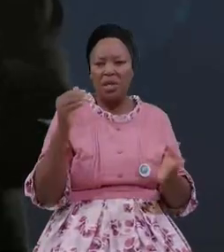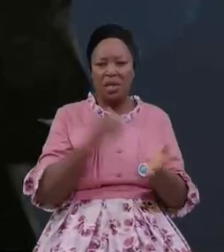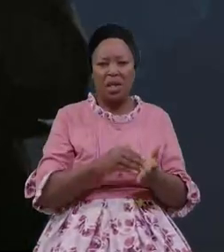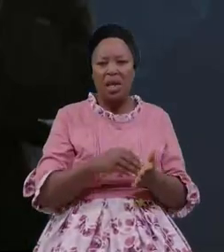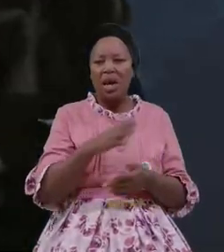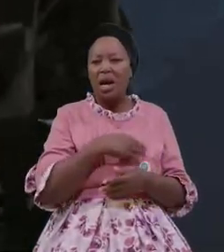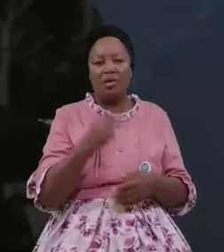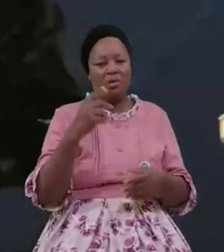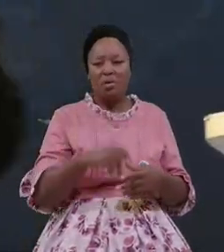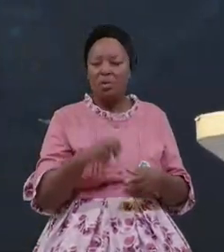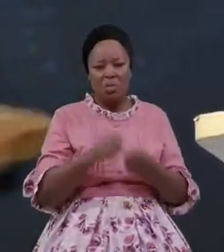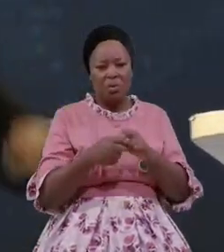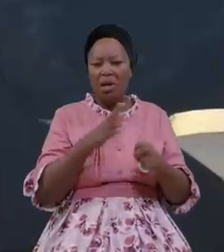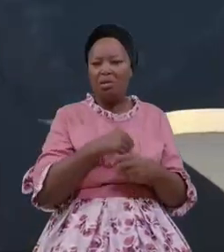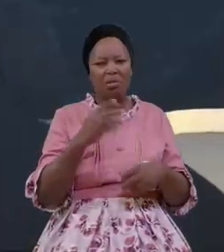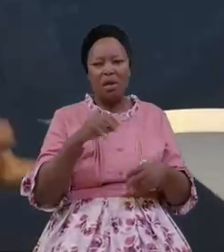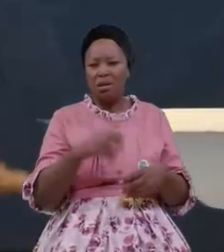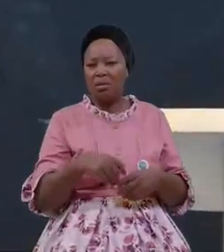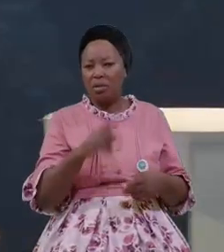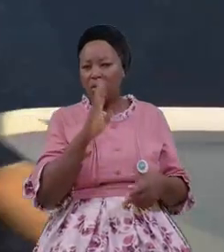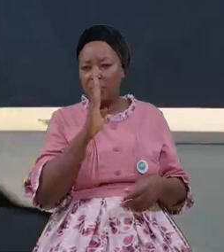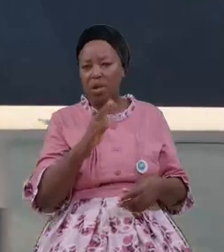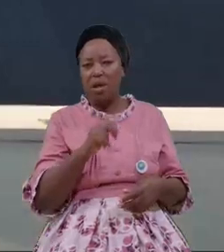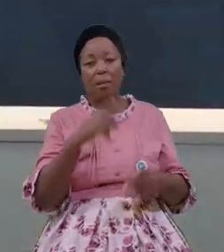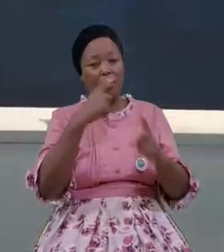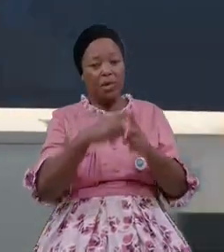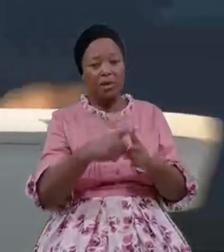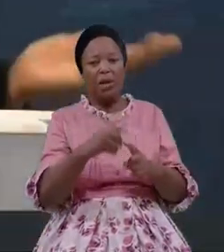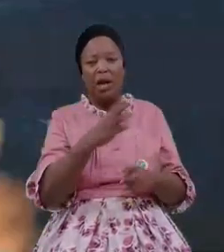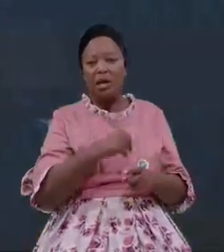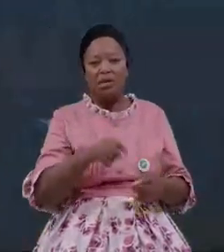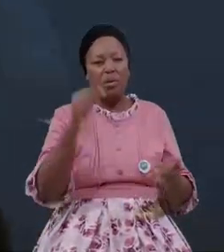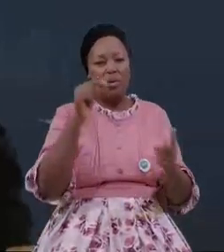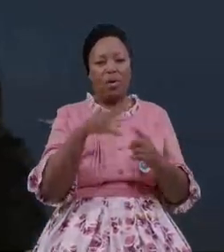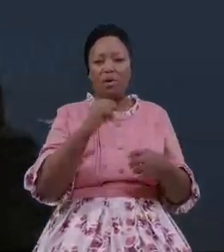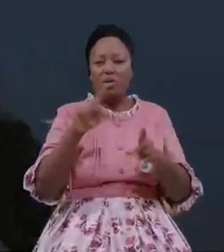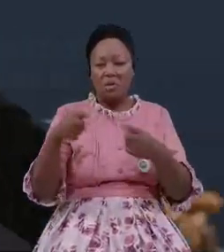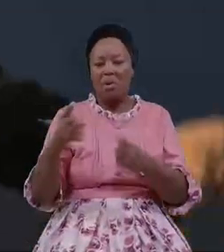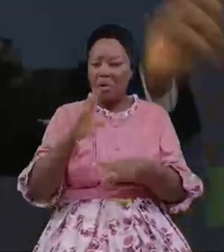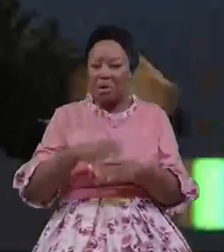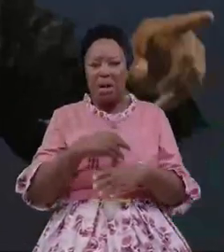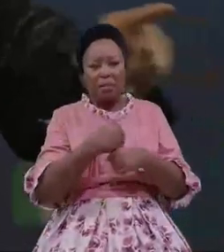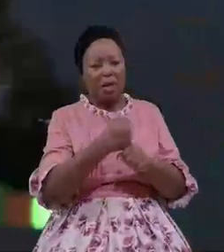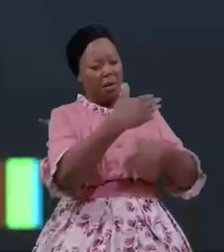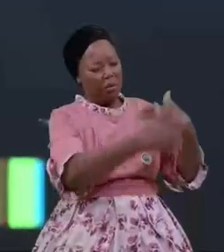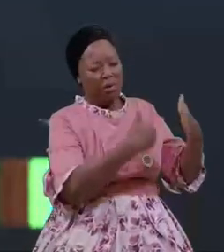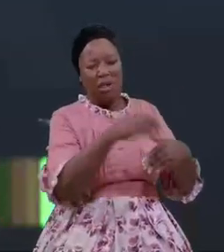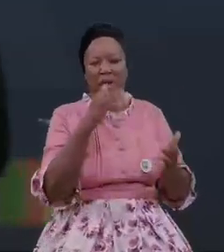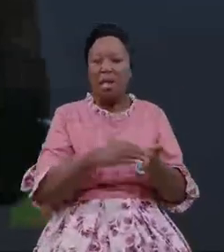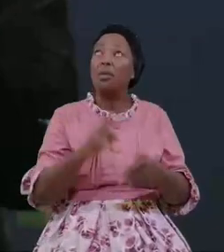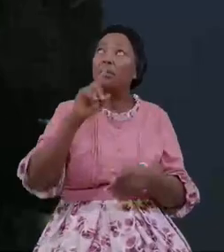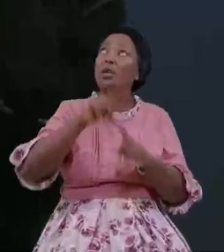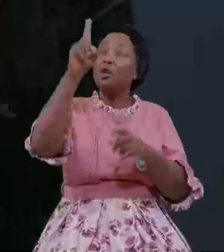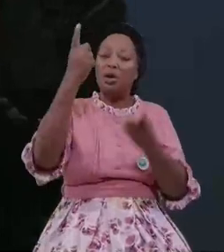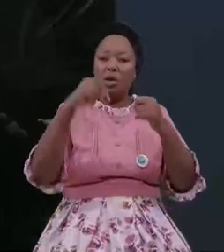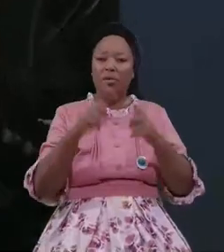vivre il n'y a point raison d'être positif il n'y a pas il n'a plus raison d' de faire le progrès il vient